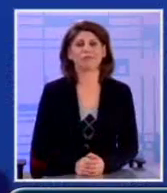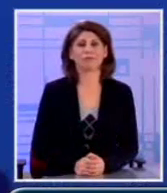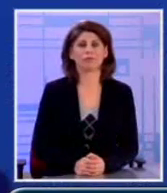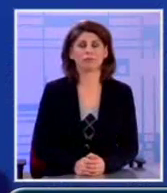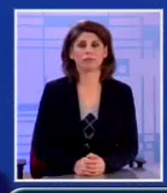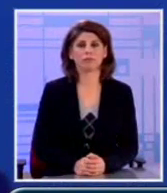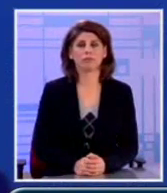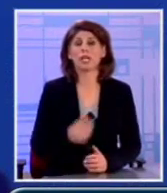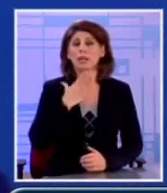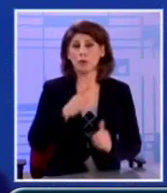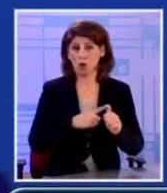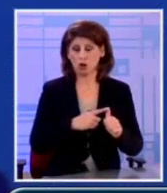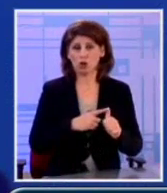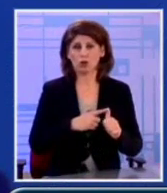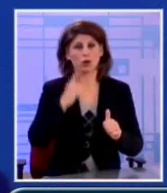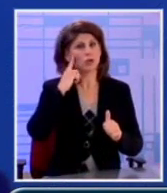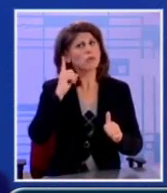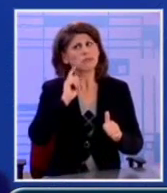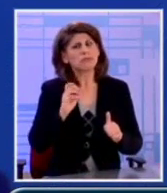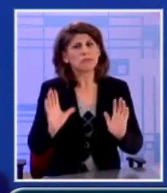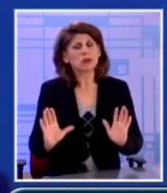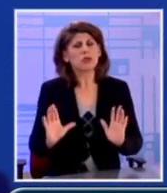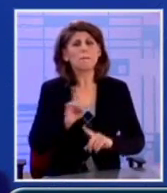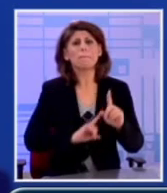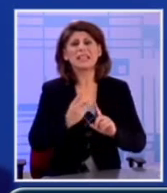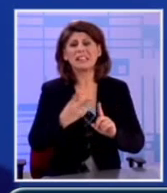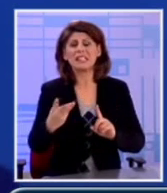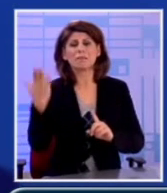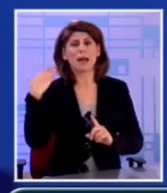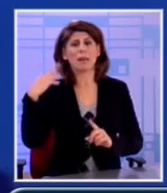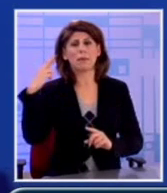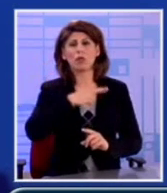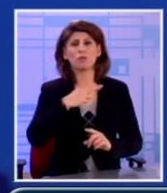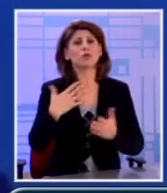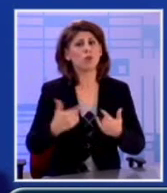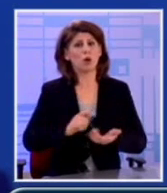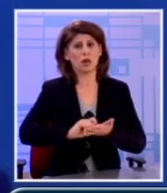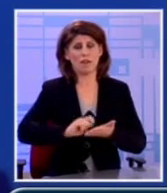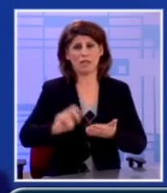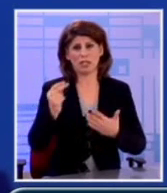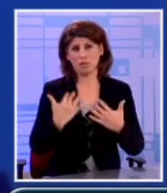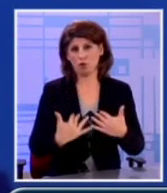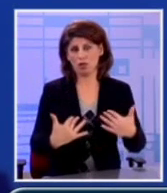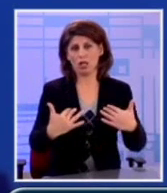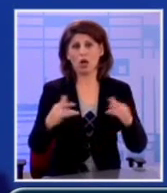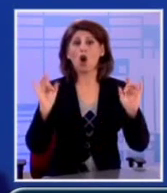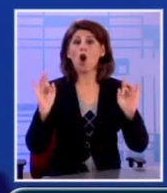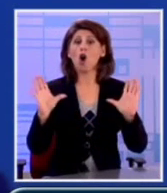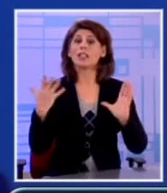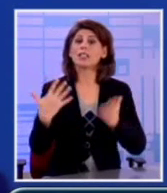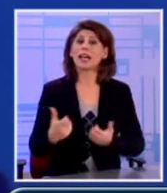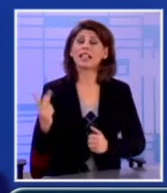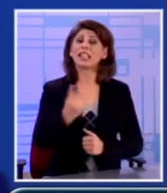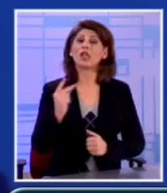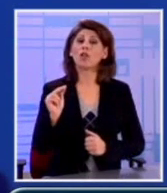Λοιπόν, πρώτον, νομίζω ότι είναι γνωστό ποιοι είναι οι τρεις πρώην πρωθυπουργοί που διατηρούν γραφεία στη Βουλή χωρίς να είναι